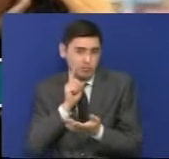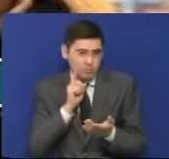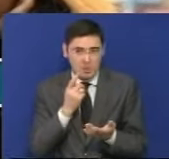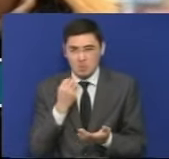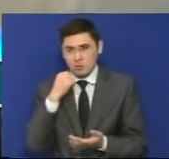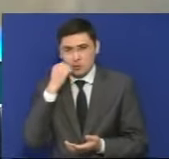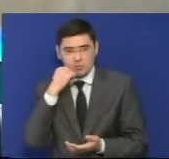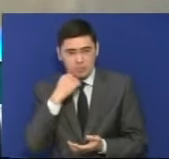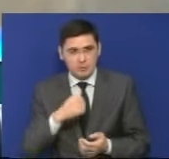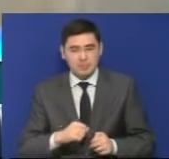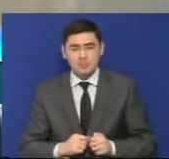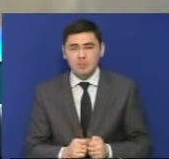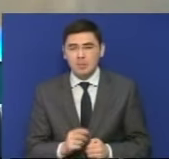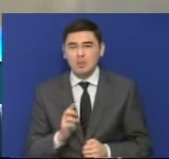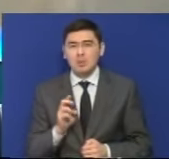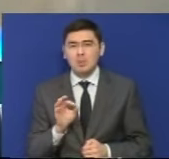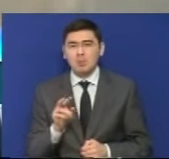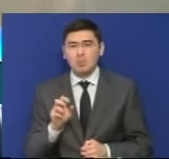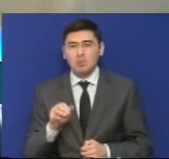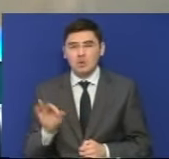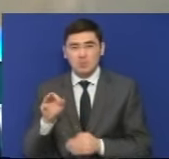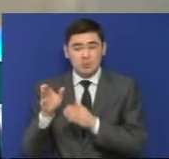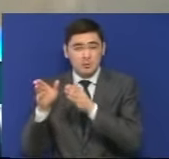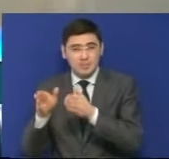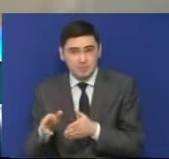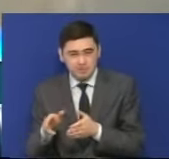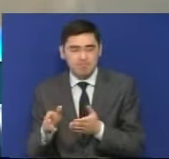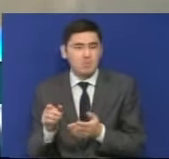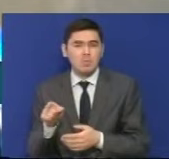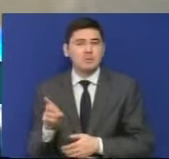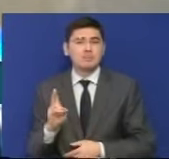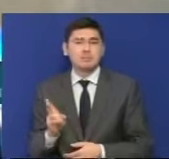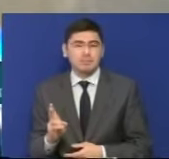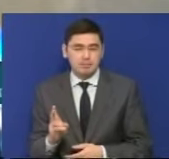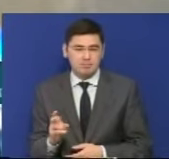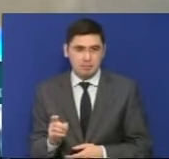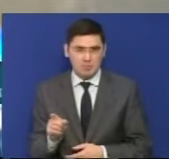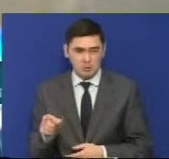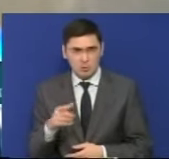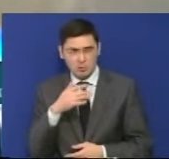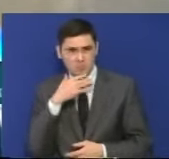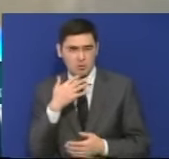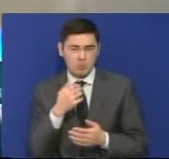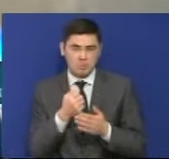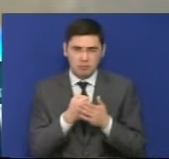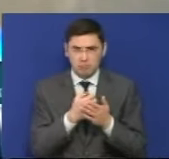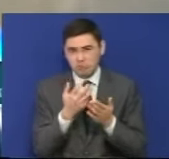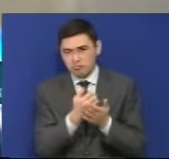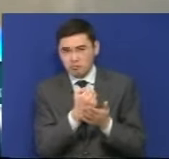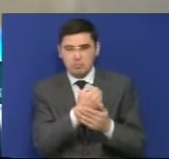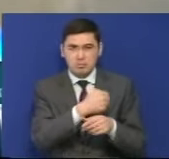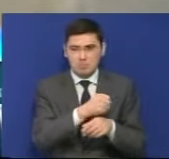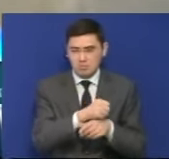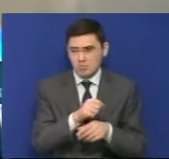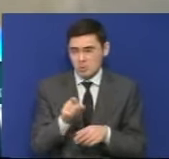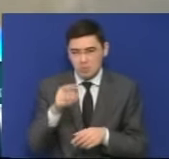уже в возрасте. Булатага турал, иногда это кетчик, окши. Булат ага – человек, добившийся многих достижений и побед, своим